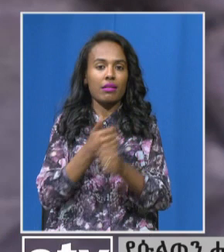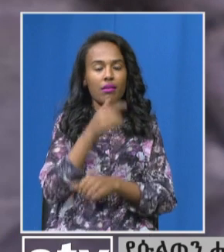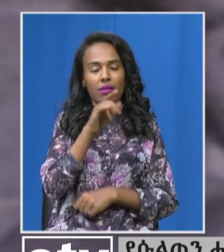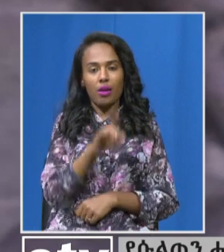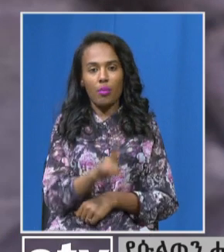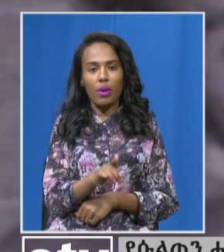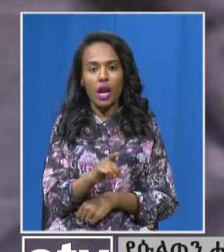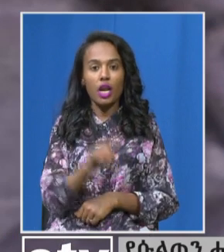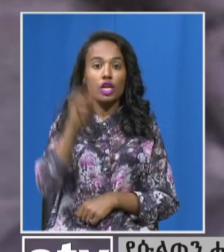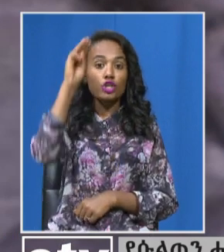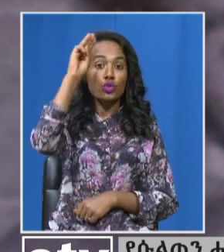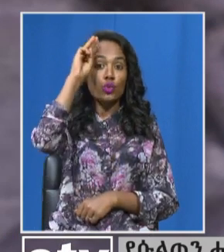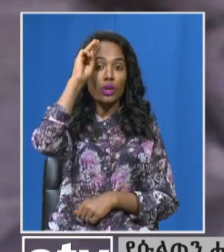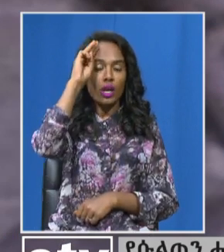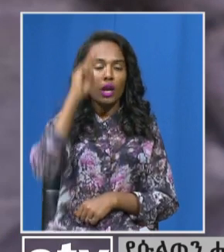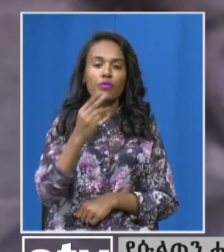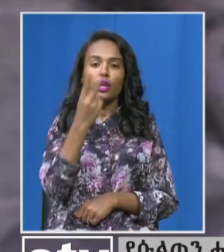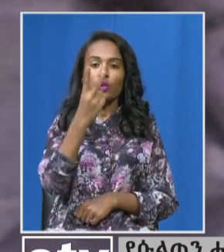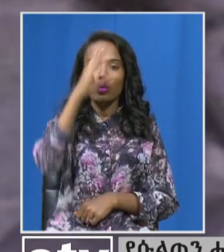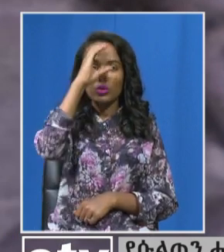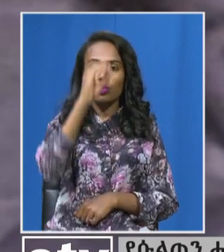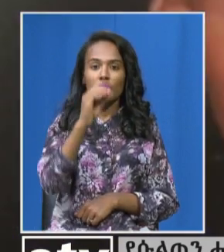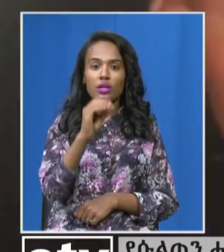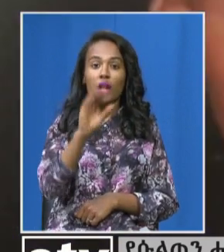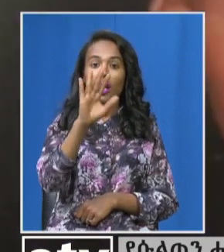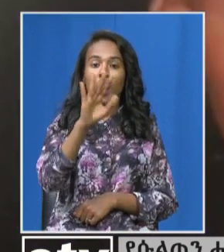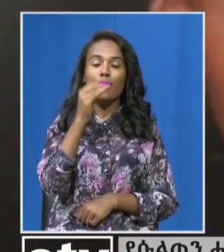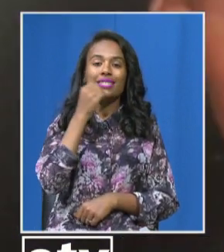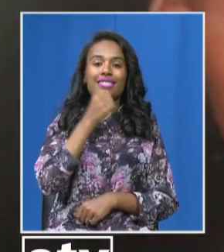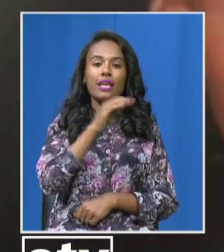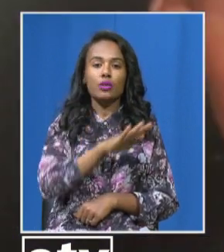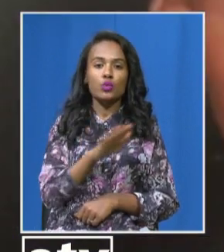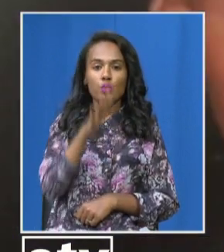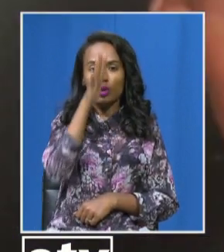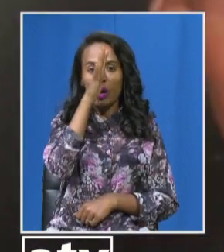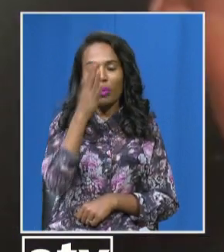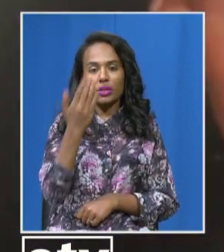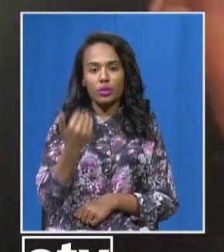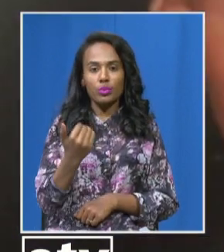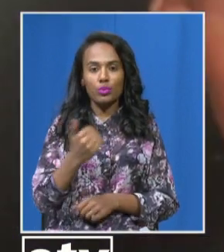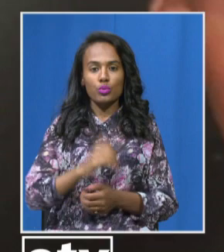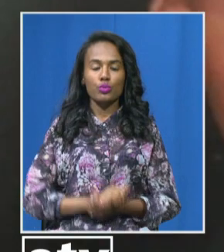ይገባናል። ሱልጣን ሐንፍሬ የሁለት ወንድና የአምስት ሴት ልጆች አባትም ነበሩ።